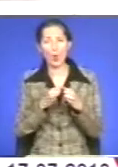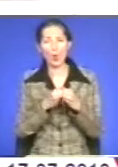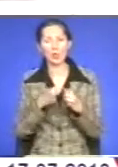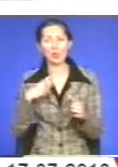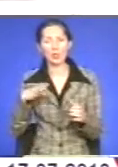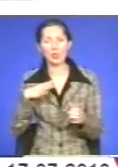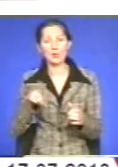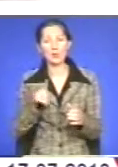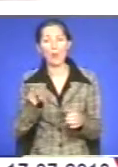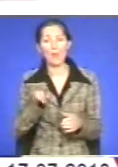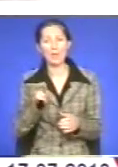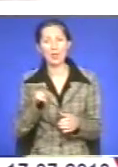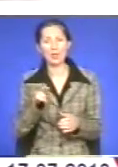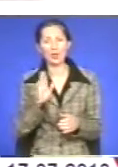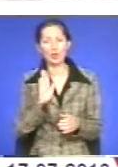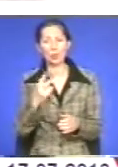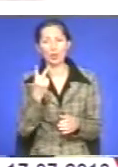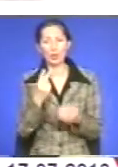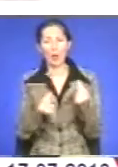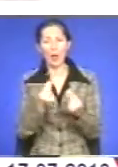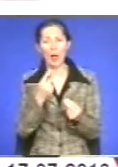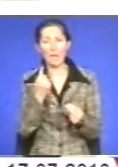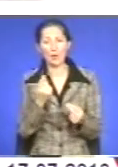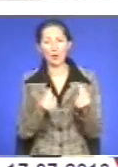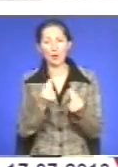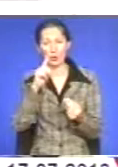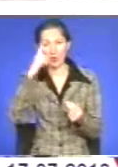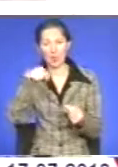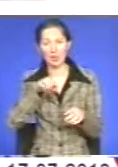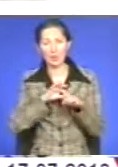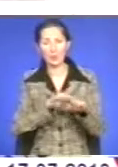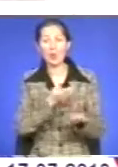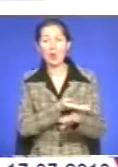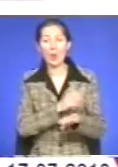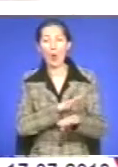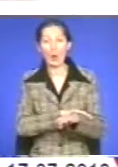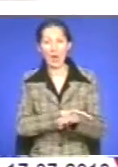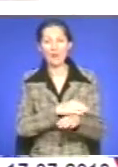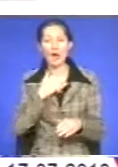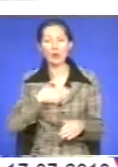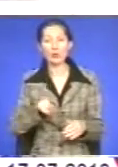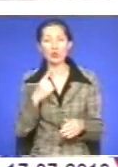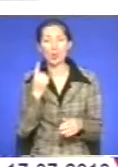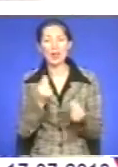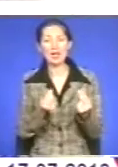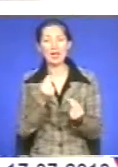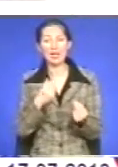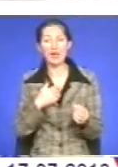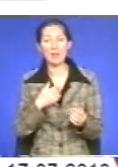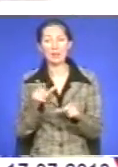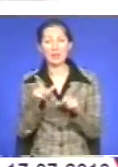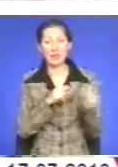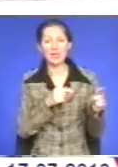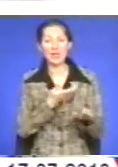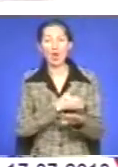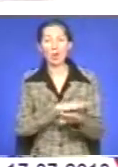в п'ятницю тут буде друга гра, а першу гру, ви знаєте, ми провели в Полтаві. І приємно, що перша гра на виїзді в